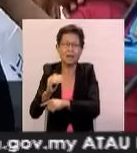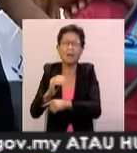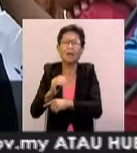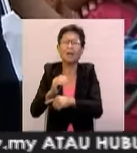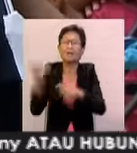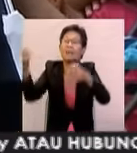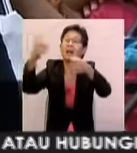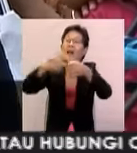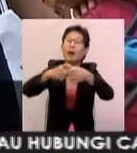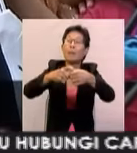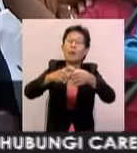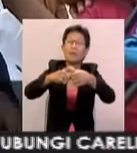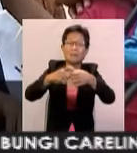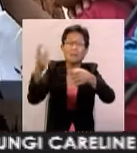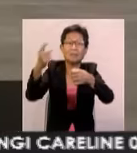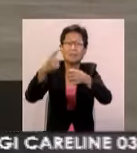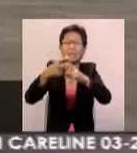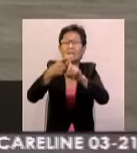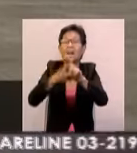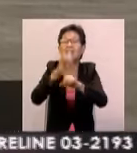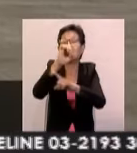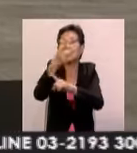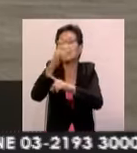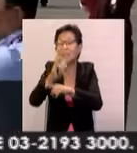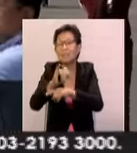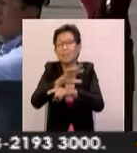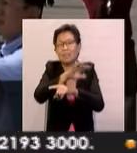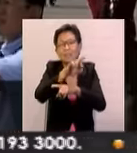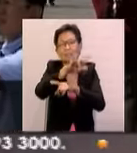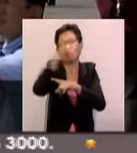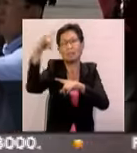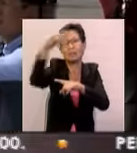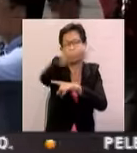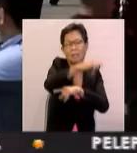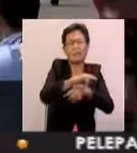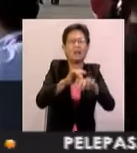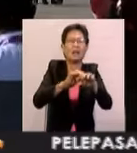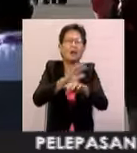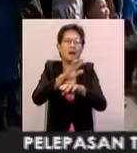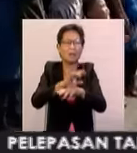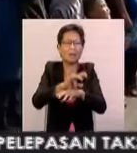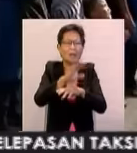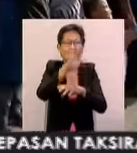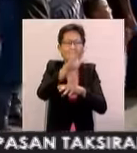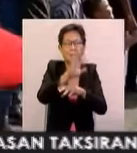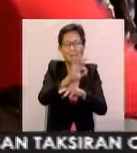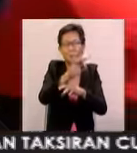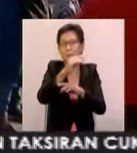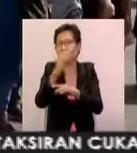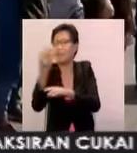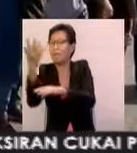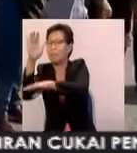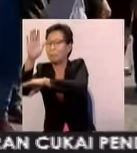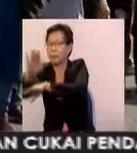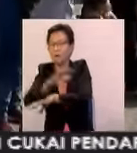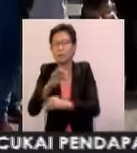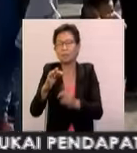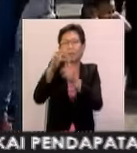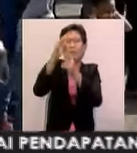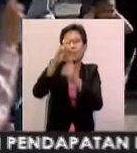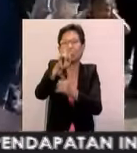aviation. Segmen aero angkasa dibuka dari 10 pagi hingga 5 petang dengan tiket berharga RM15 atau pakej